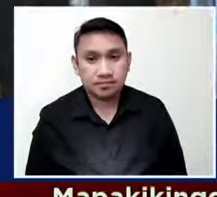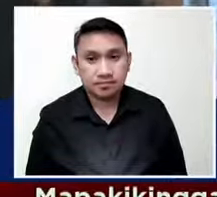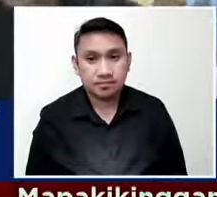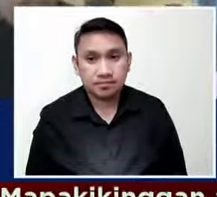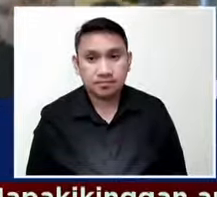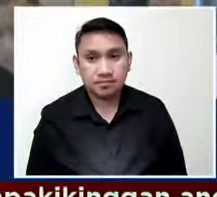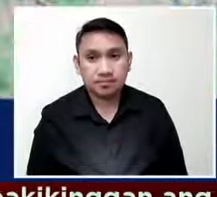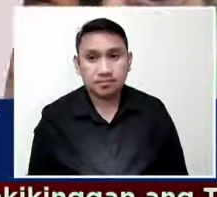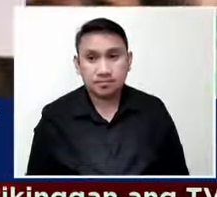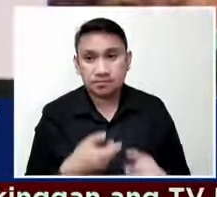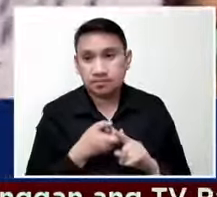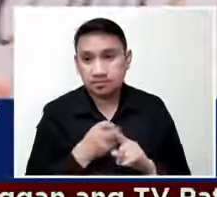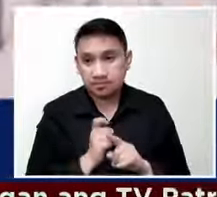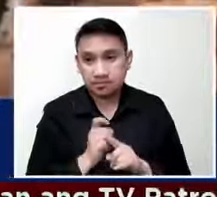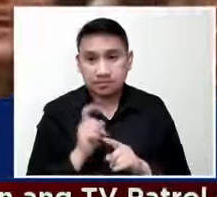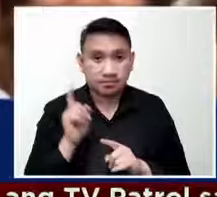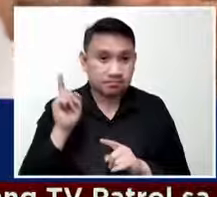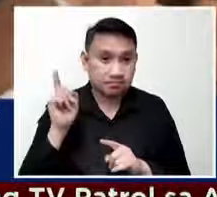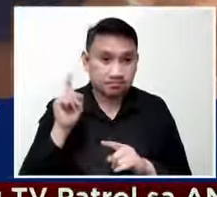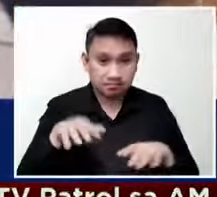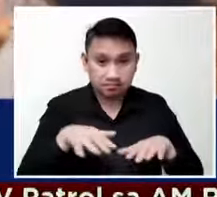Mula sa ground floor